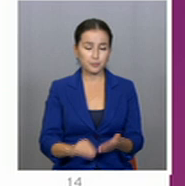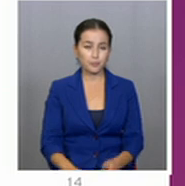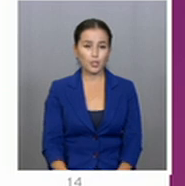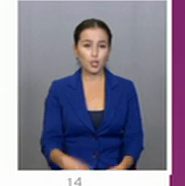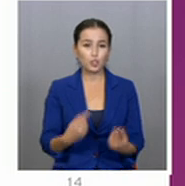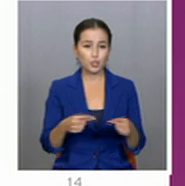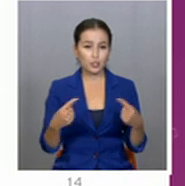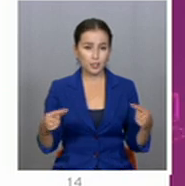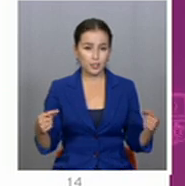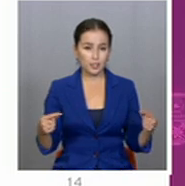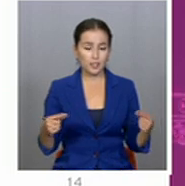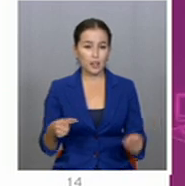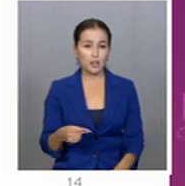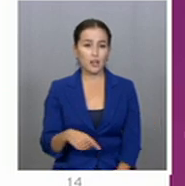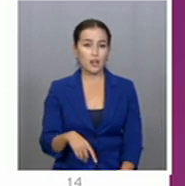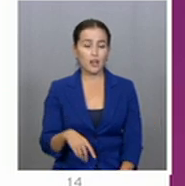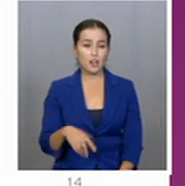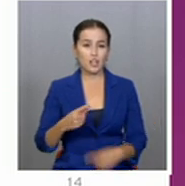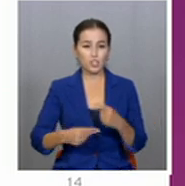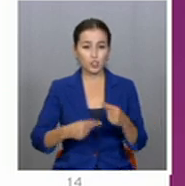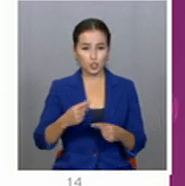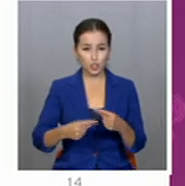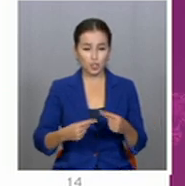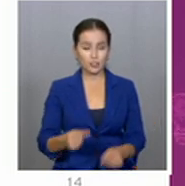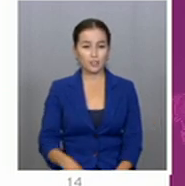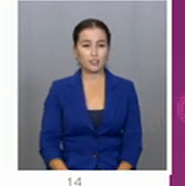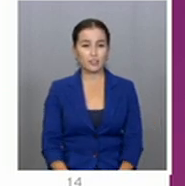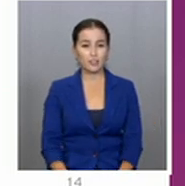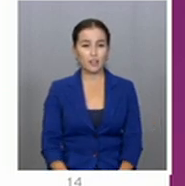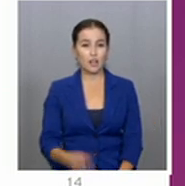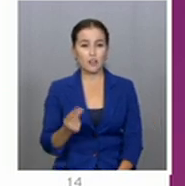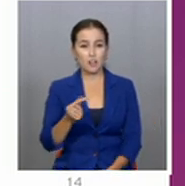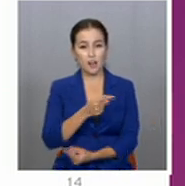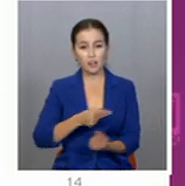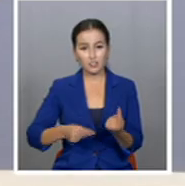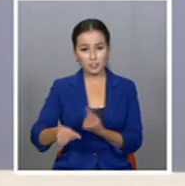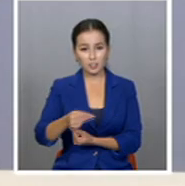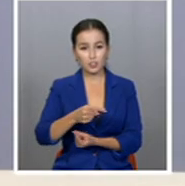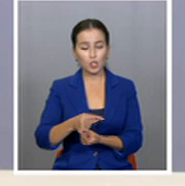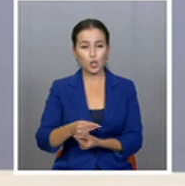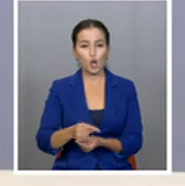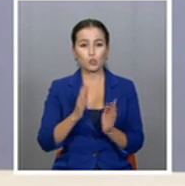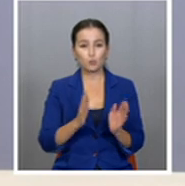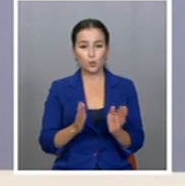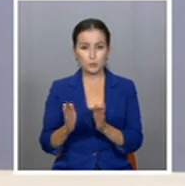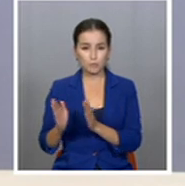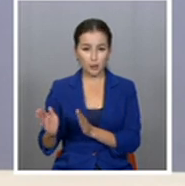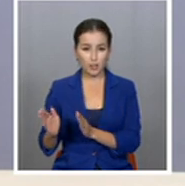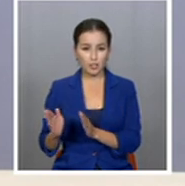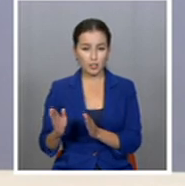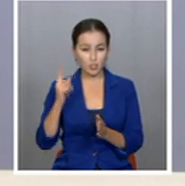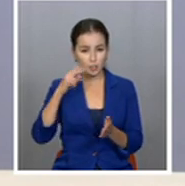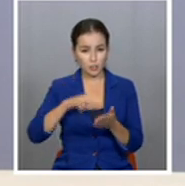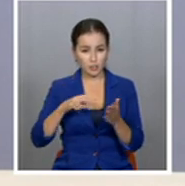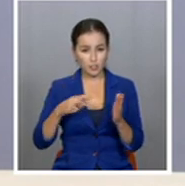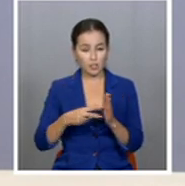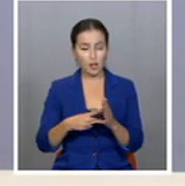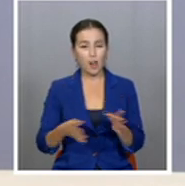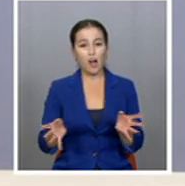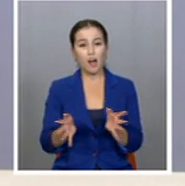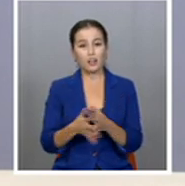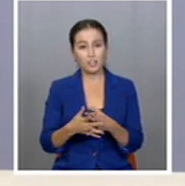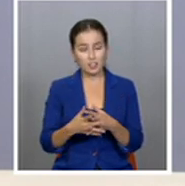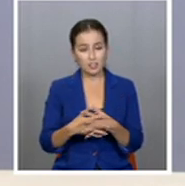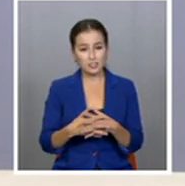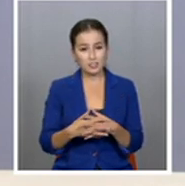Түрлері: дәстүрлі, нарықтық, жоспарлы, аралас экономика.